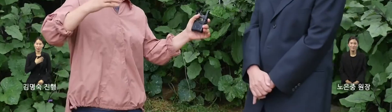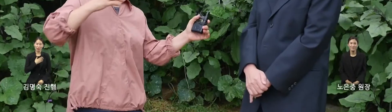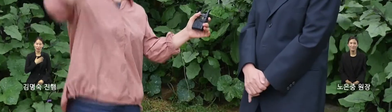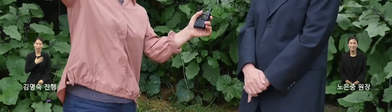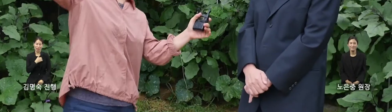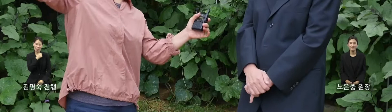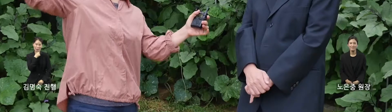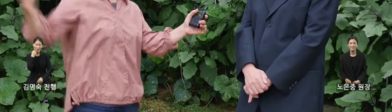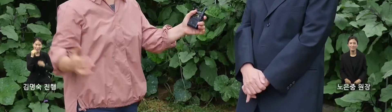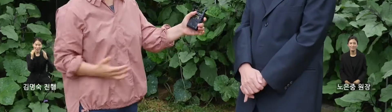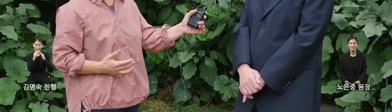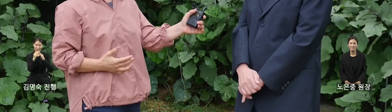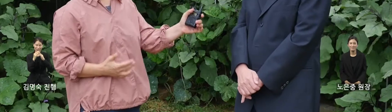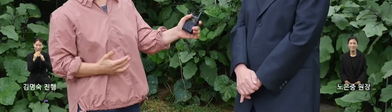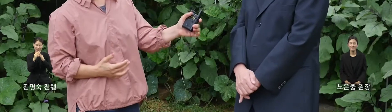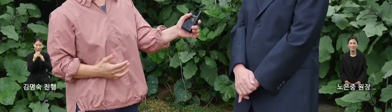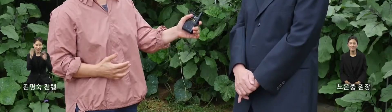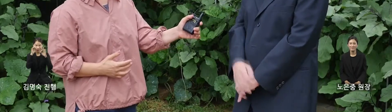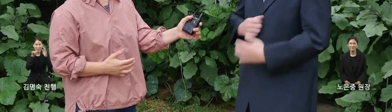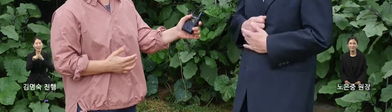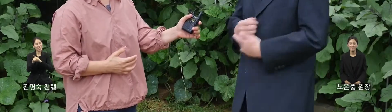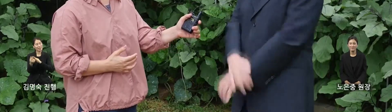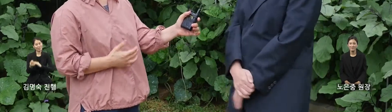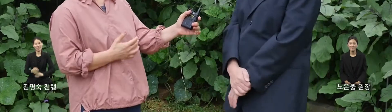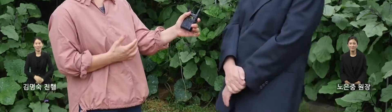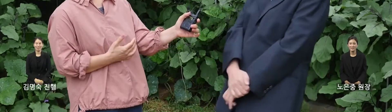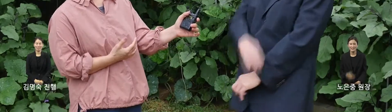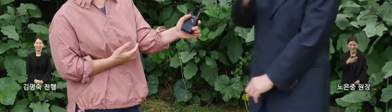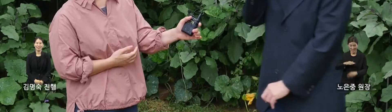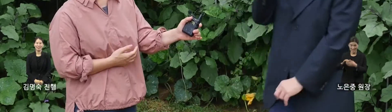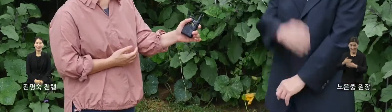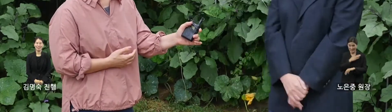맛의 여행을 오늘은 떠나실 텐데 잘 좀 데려가주세요.